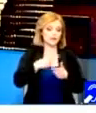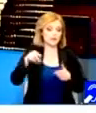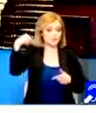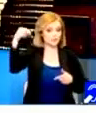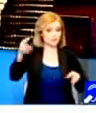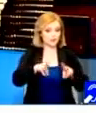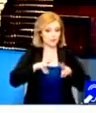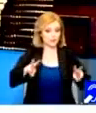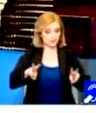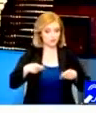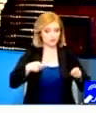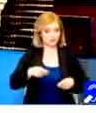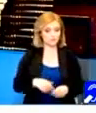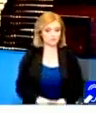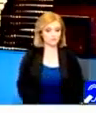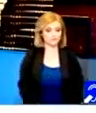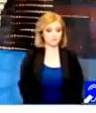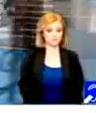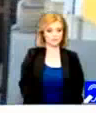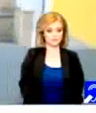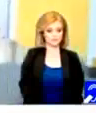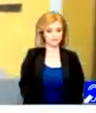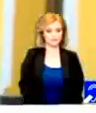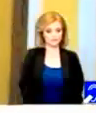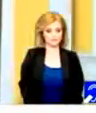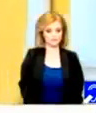în imposibilitate de a face acest lucru.